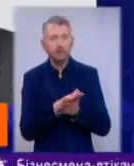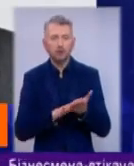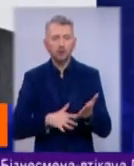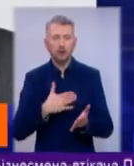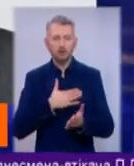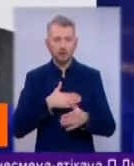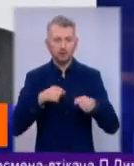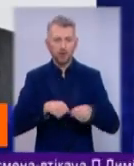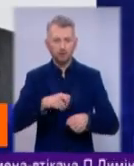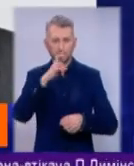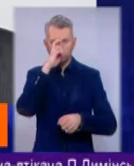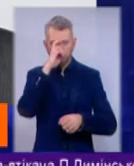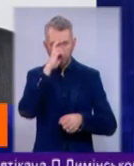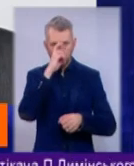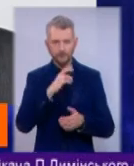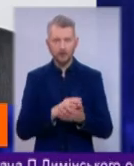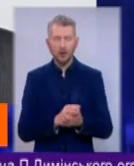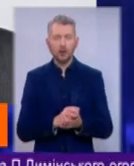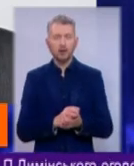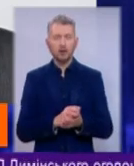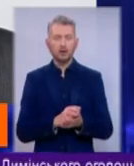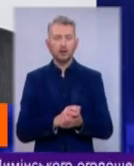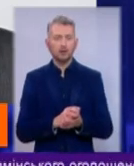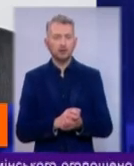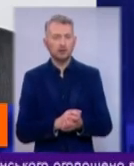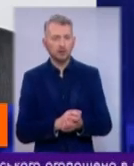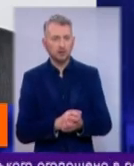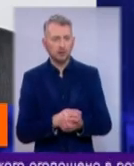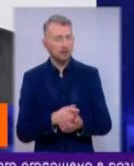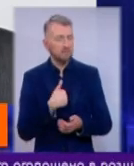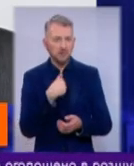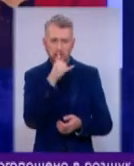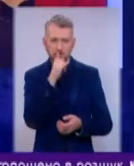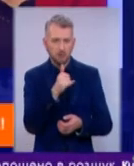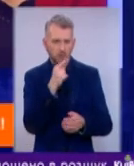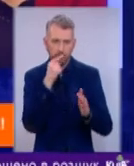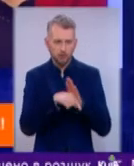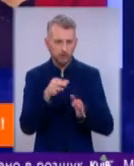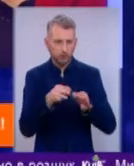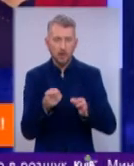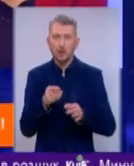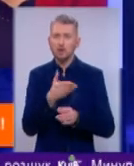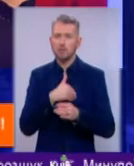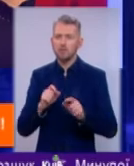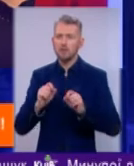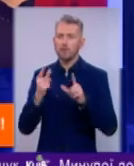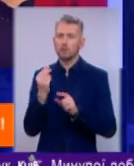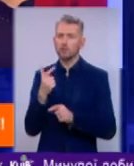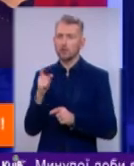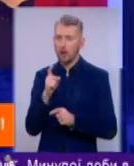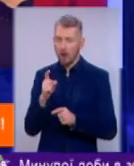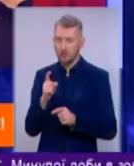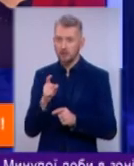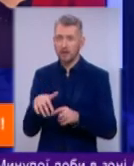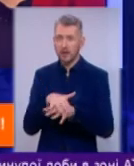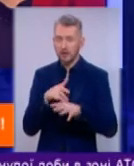право держави. Так, але розумієте, те, що... право суда включати. Те, що ми піднімаємо ціни на газ для населення, ми